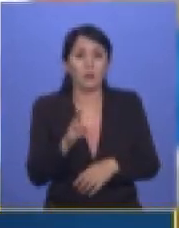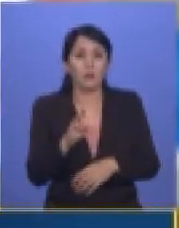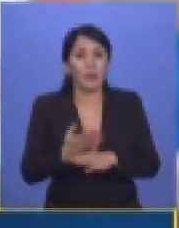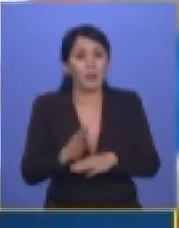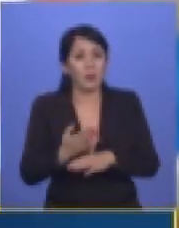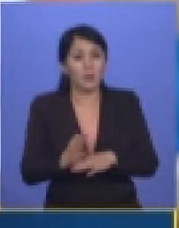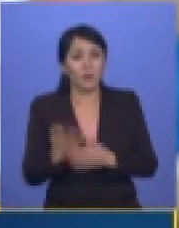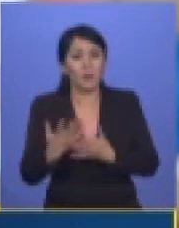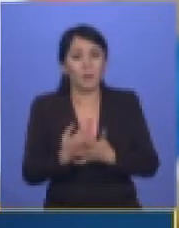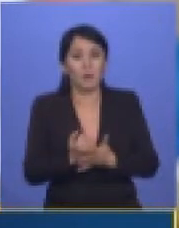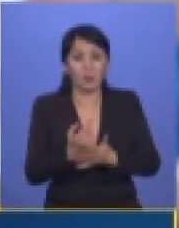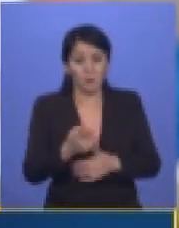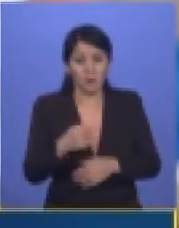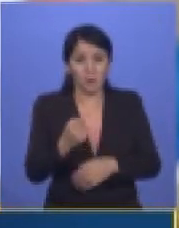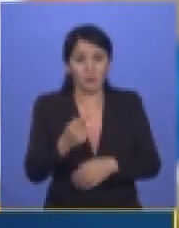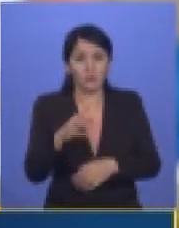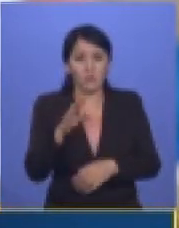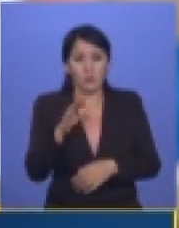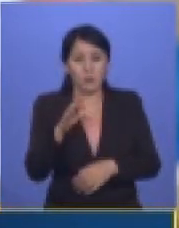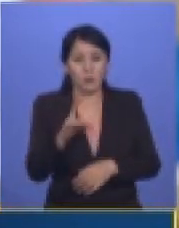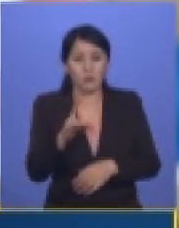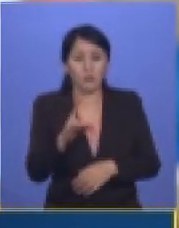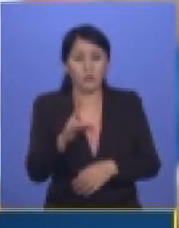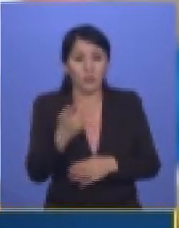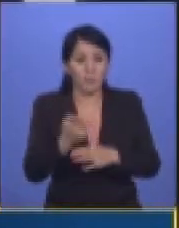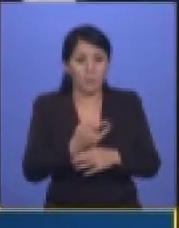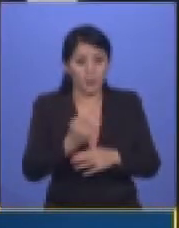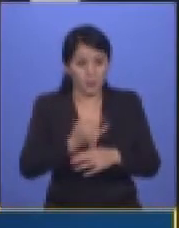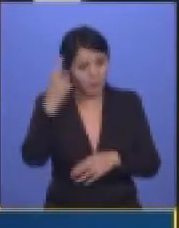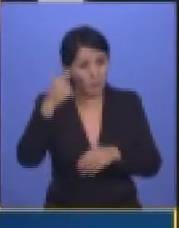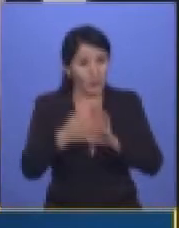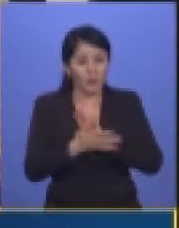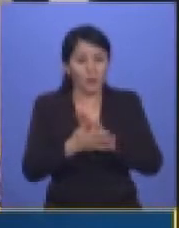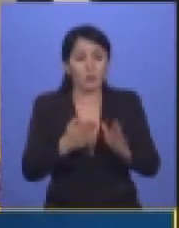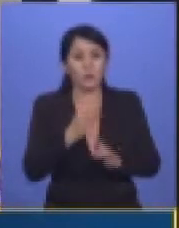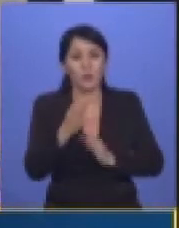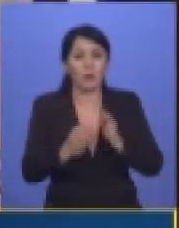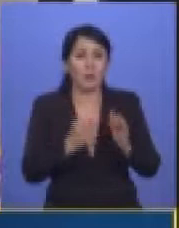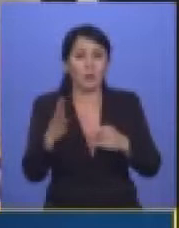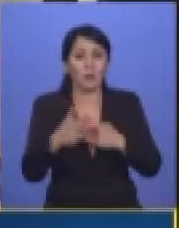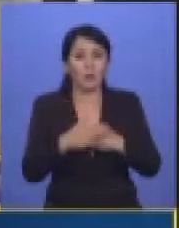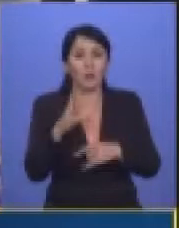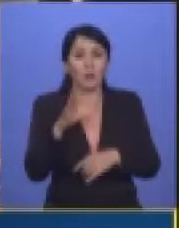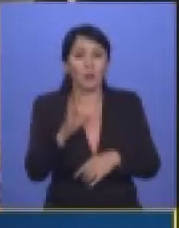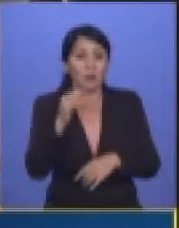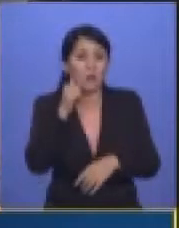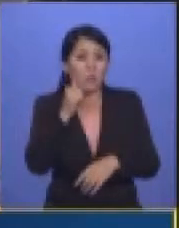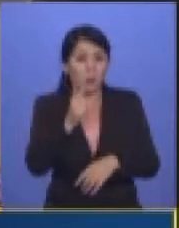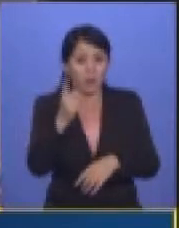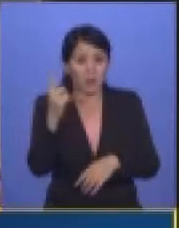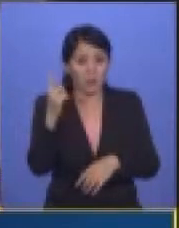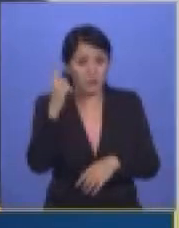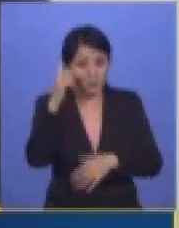несие ресімдеп жатқанын айтқан. Юрий алаяқтардың бұндай әрекеті туралы білген және әңгімені тоқтатқан. Алайда келесі күні хабарласқандар